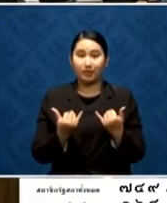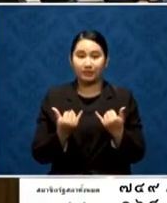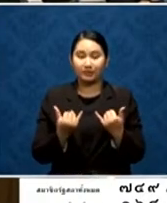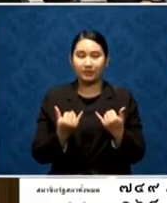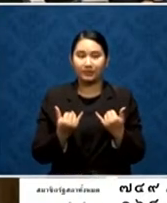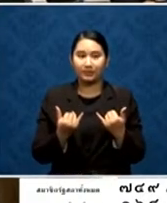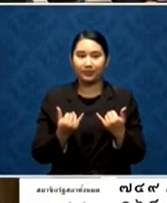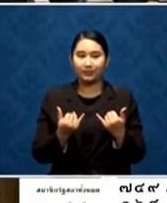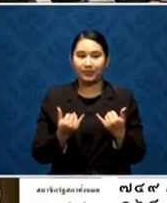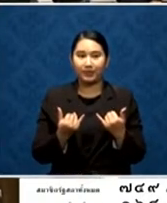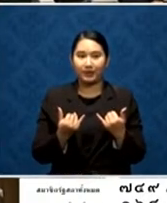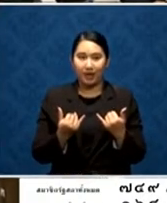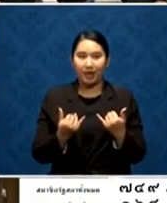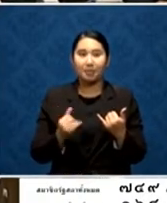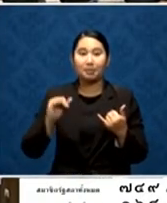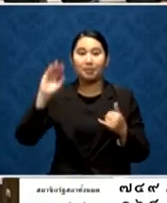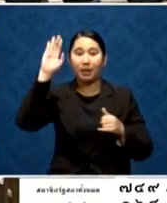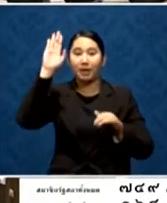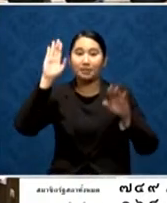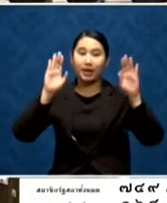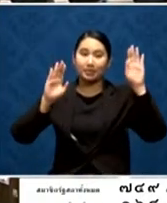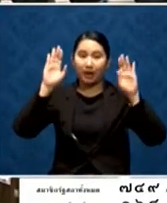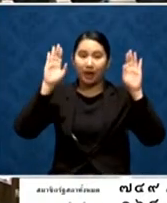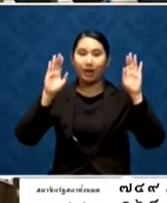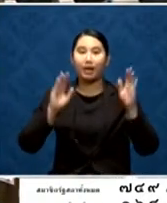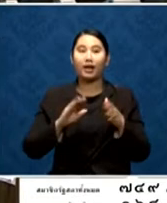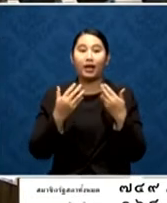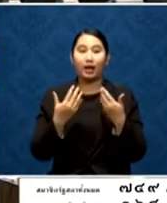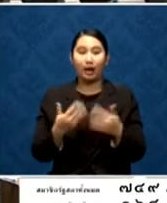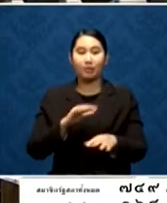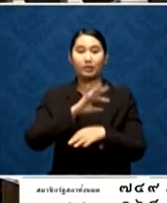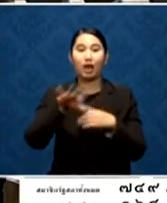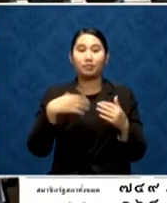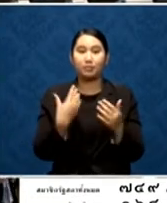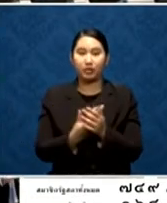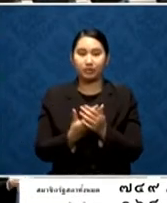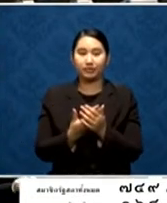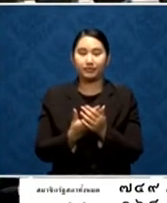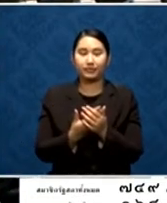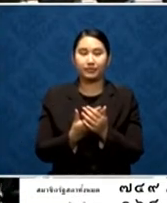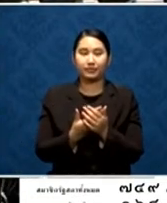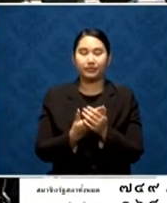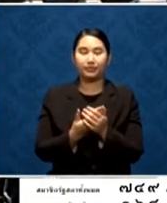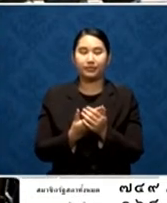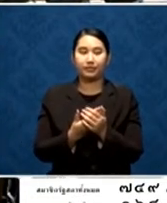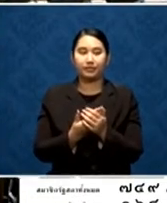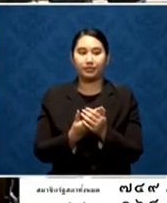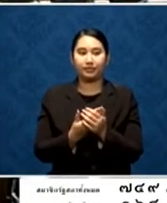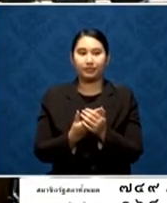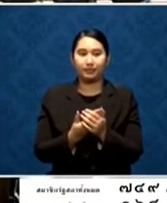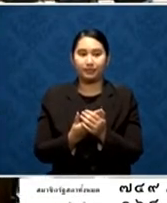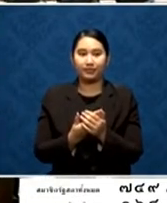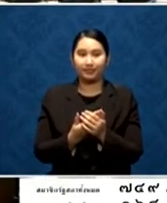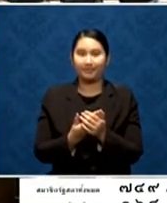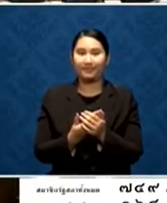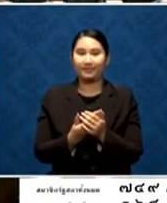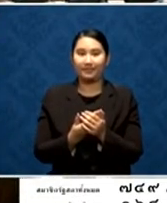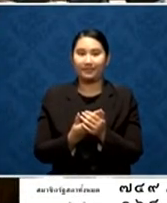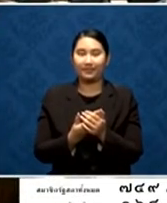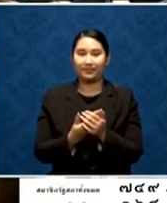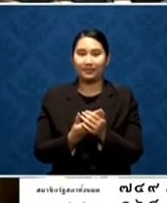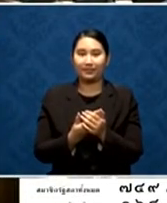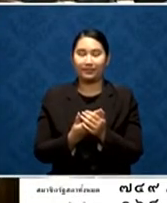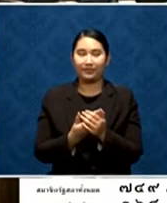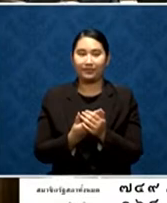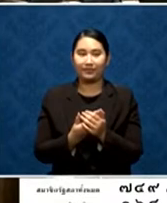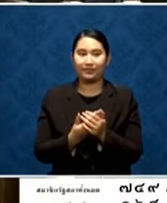ฝ่ายค้านพยายามจะพูดถึงแต่ก็จะมีการห้ามปรามทันทีนะครับไม่ว่าจะโดยสมาชิกเองที่ประท้วงหรือท่านประธานเองก็ตามนะครับอดีตประธานเองก็ต